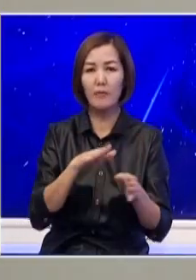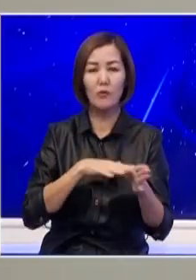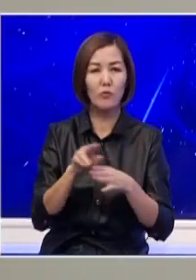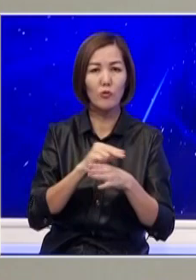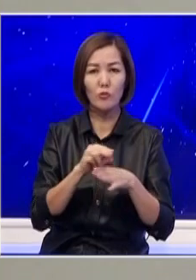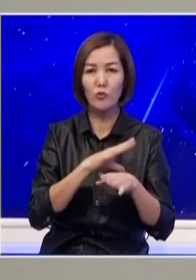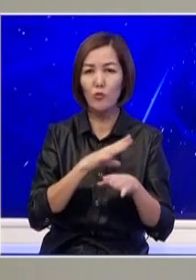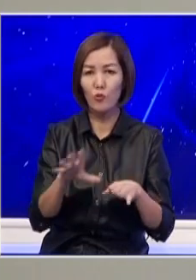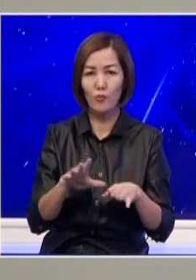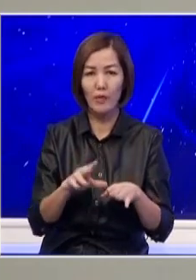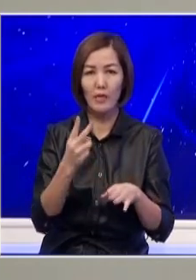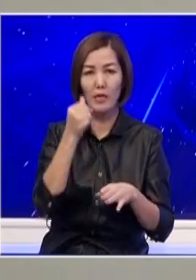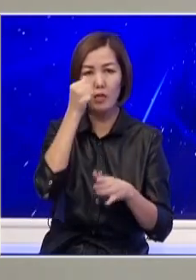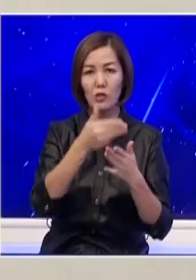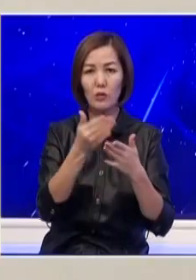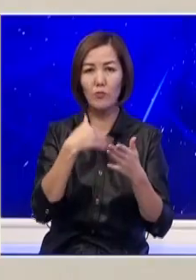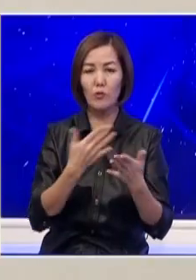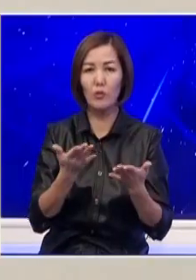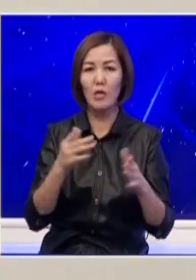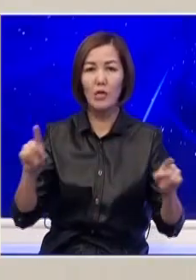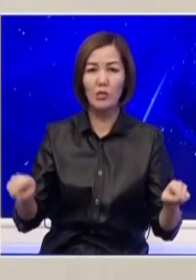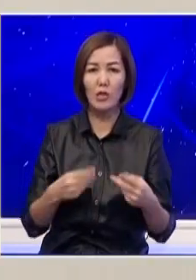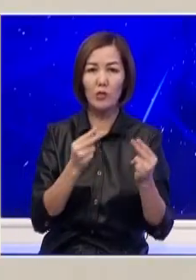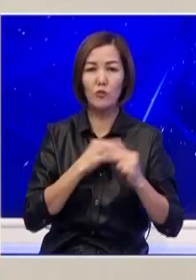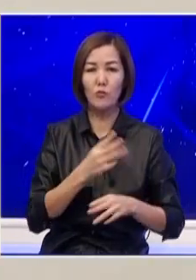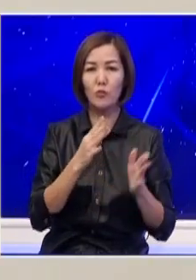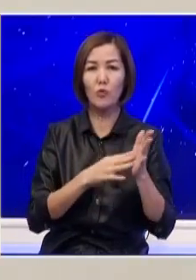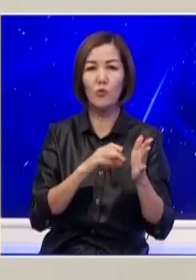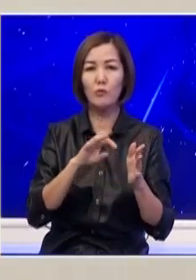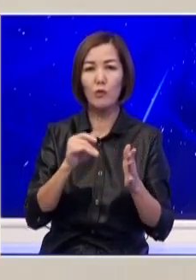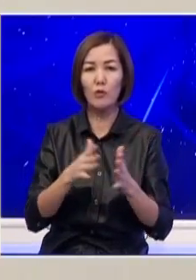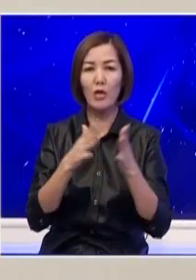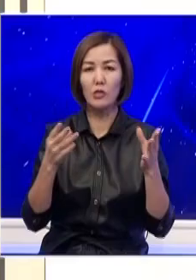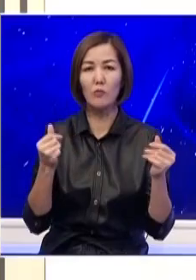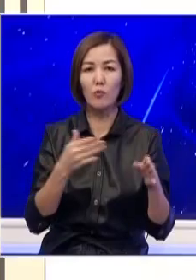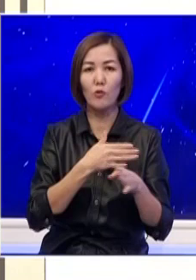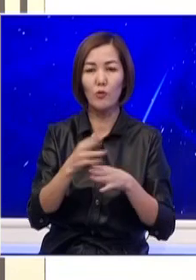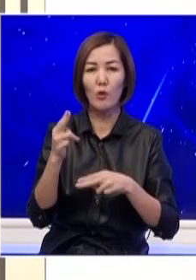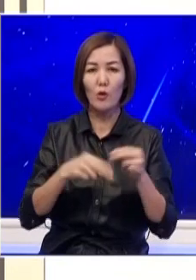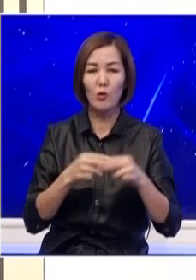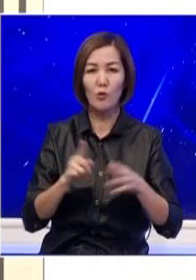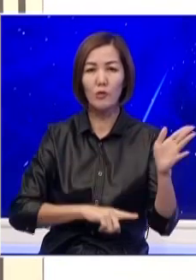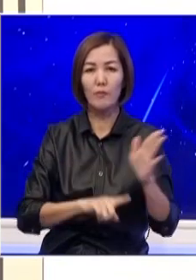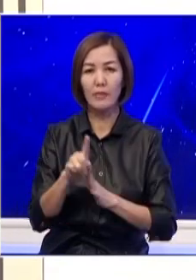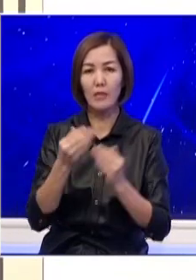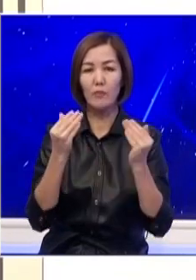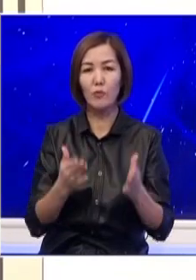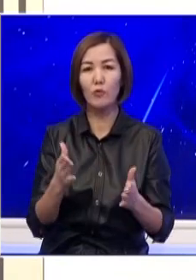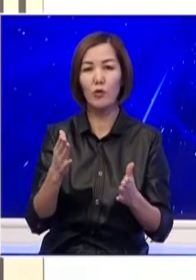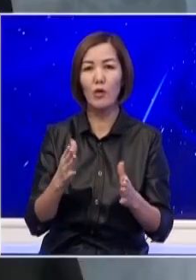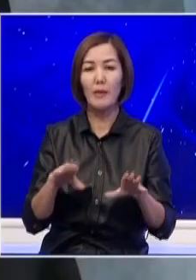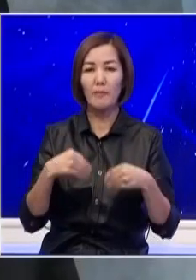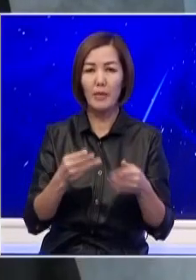жөндеу көрмеген. Екі жыл бұрын қазынадан жаңғырту жұмыстарына 9 миллионнан аса қаржы бөлініп, құрылысы басталды.